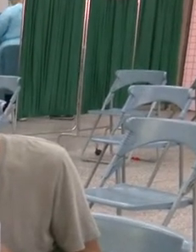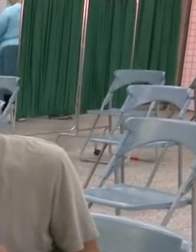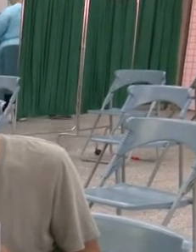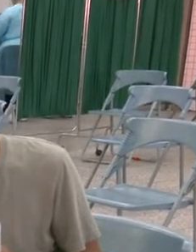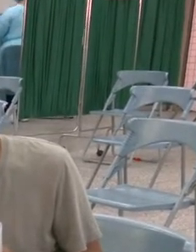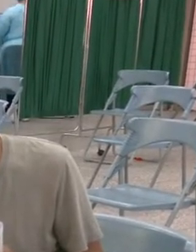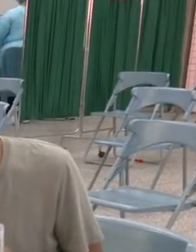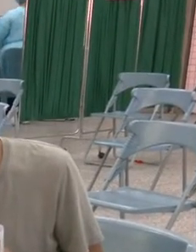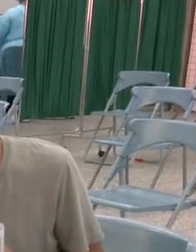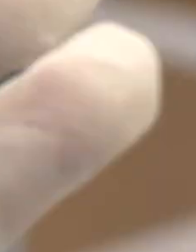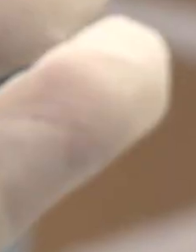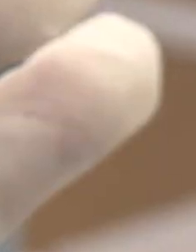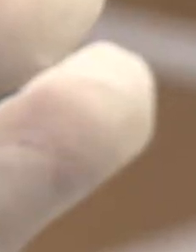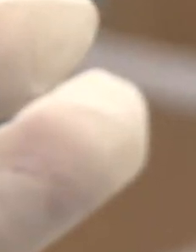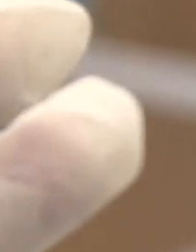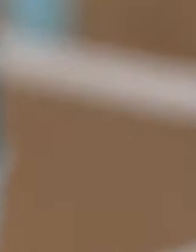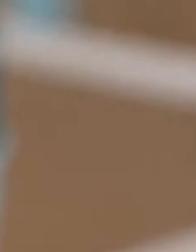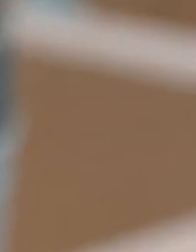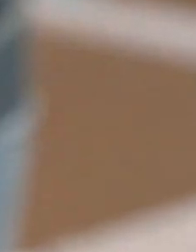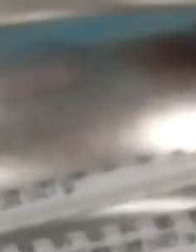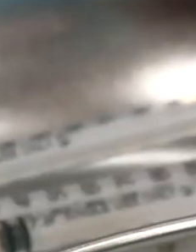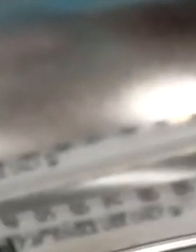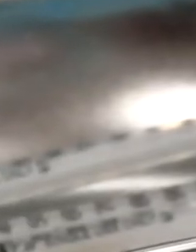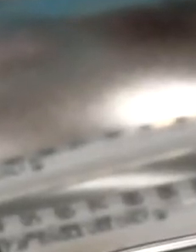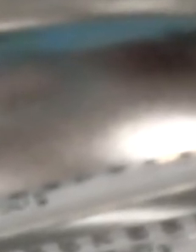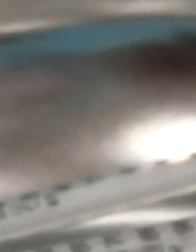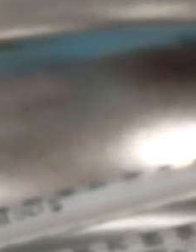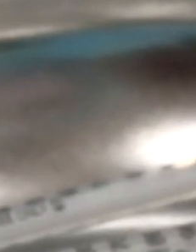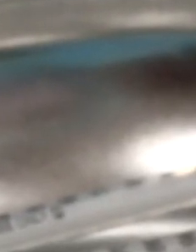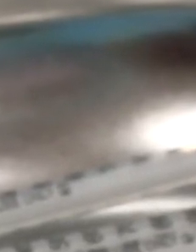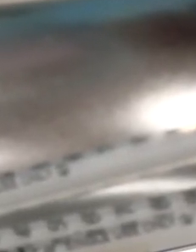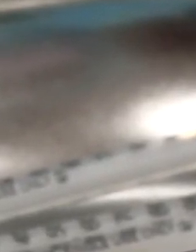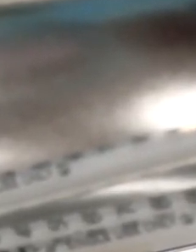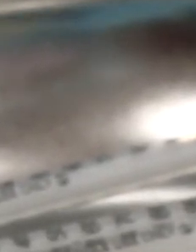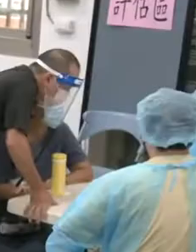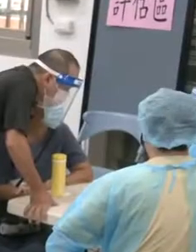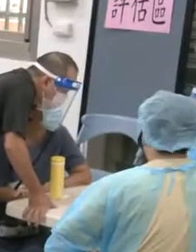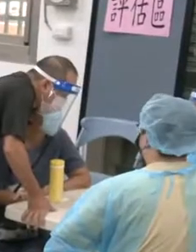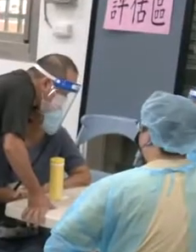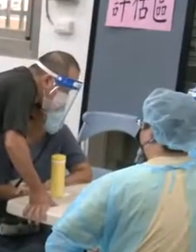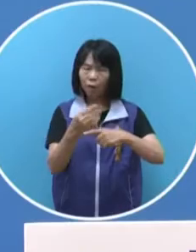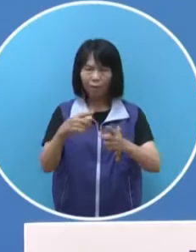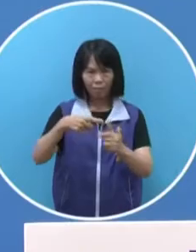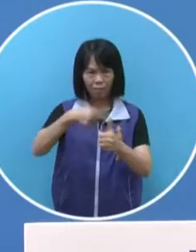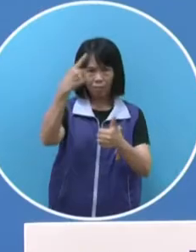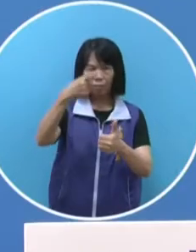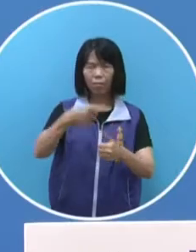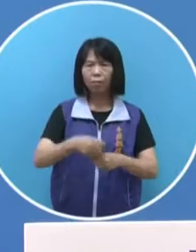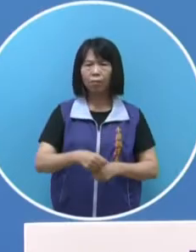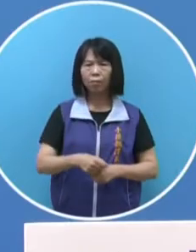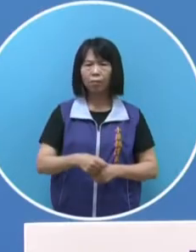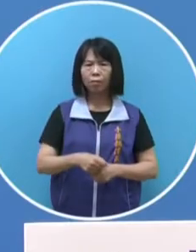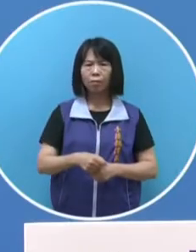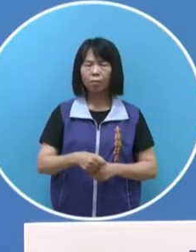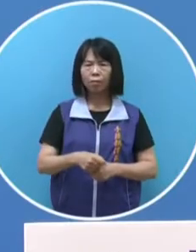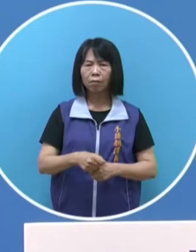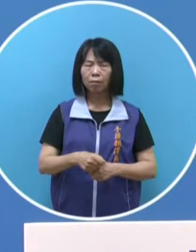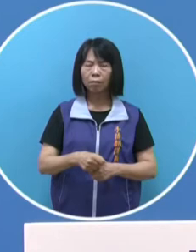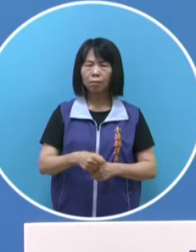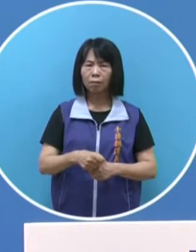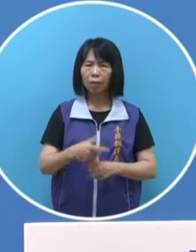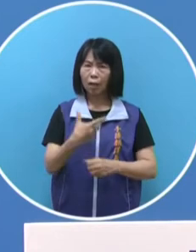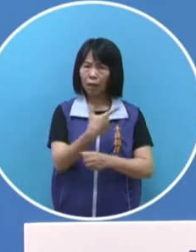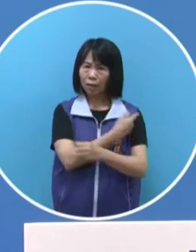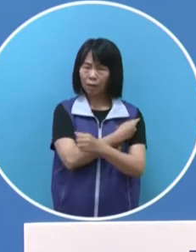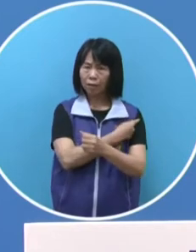这样的举动对于努力做好各项防疫的公务人员来说是相当大的打击。 我们的覆盖率很少